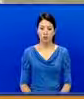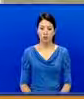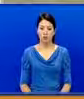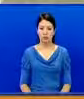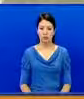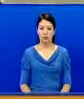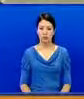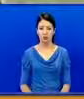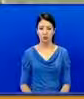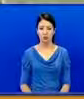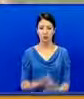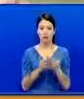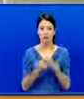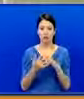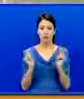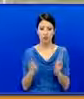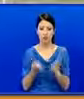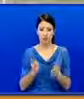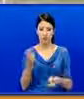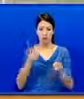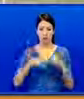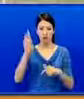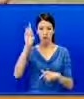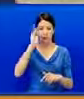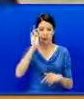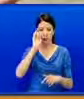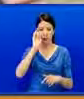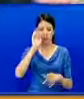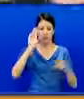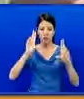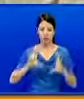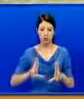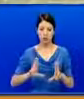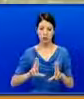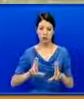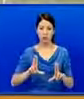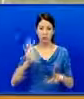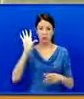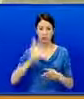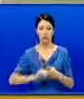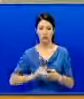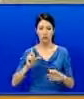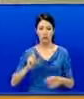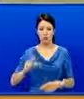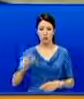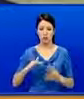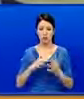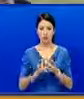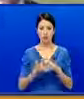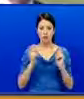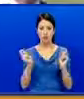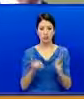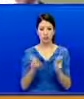кісінің қорында болса, оны мемлекетке қайтып алып, қоғам дейміз ғой, біздің жаппай еліміздің ауылдан шығып жатқан малының